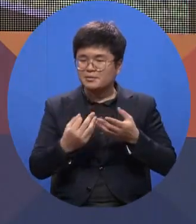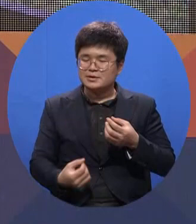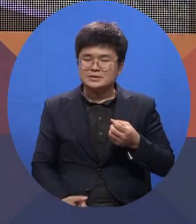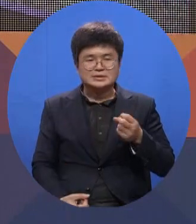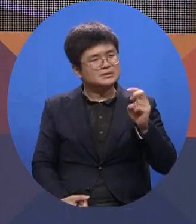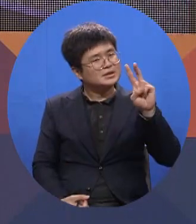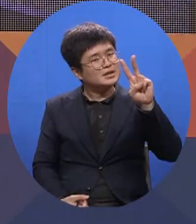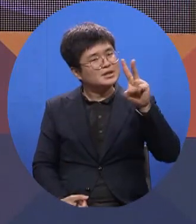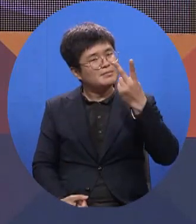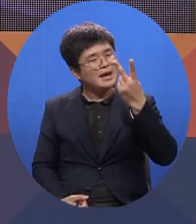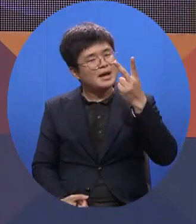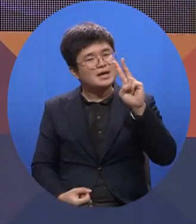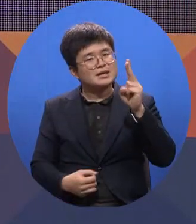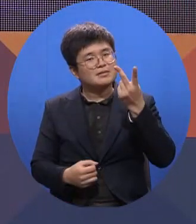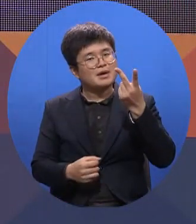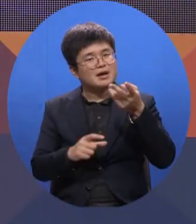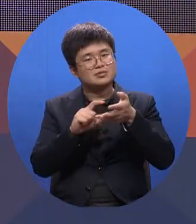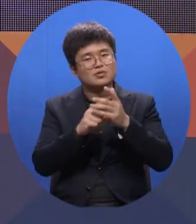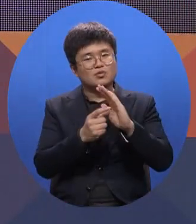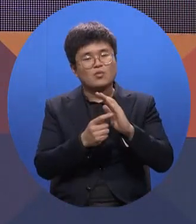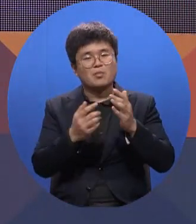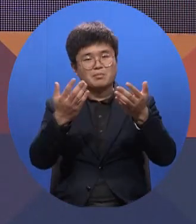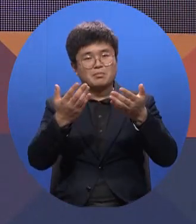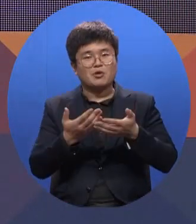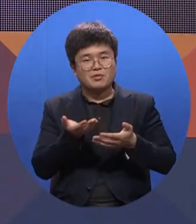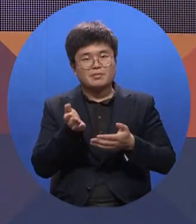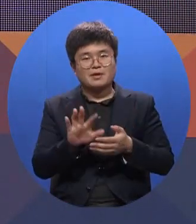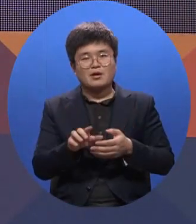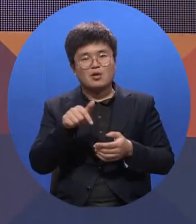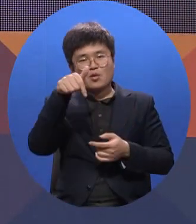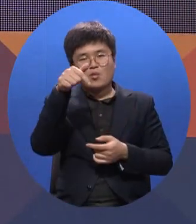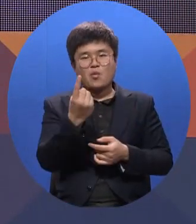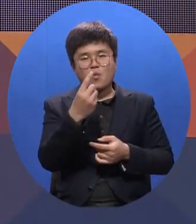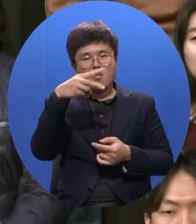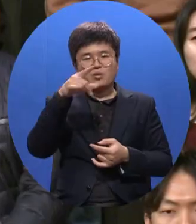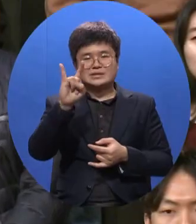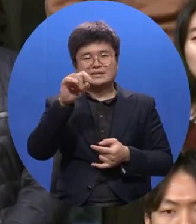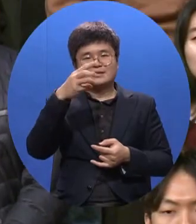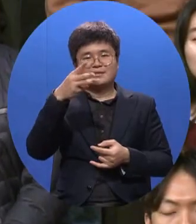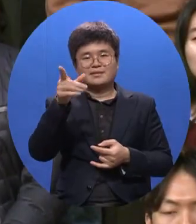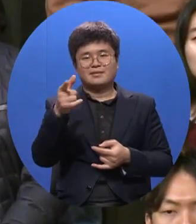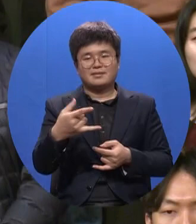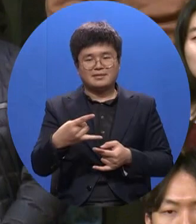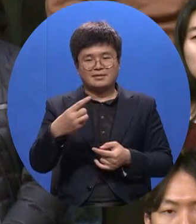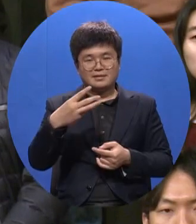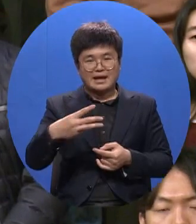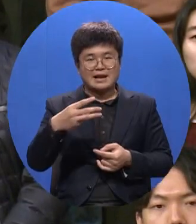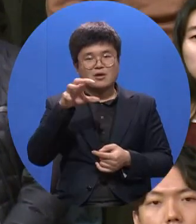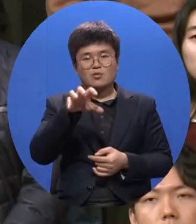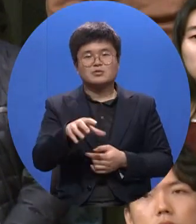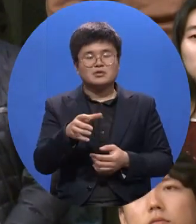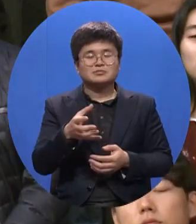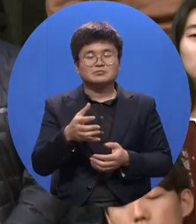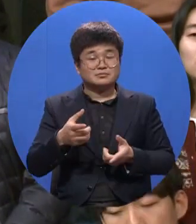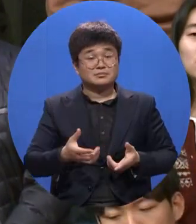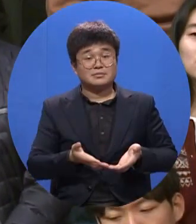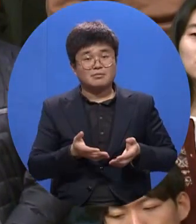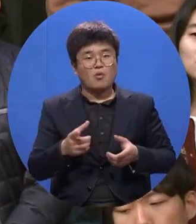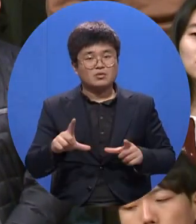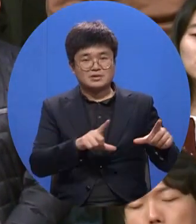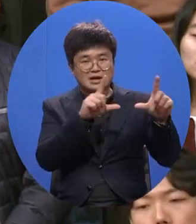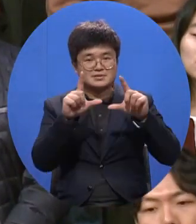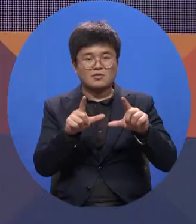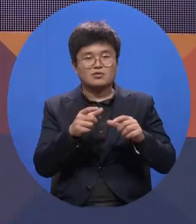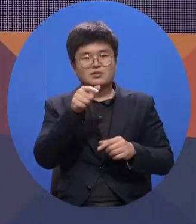원 200만원정도 벌었는데 서울에서 운 자꾸 시대에서 살고 있어서 그러고 시 델 번 3 니고 뭐